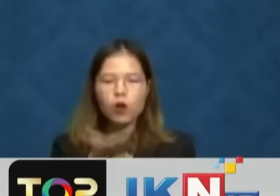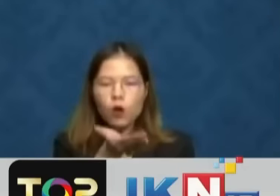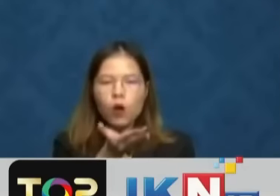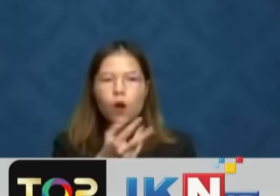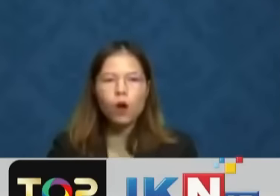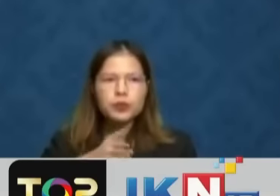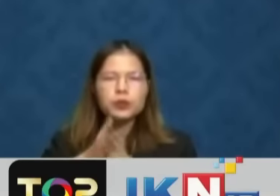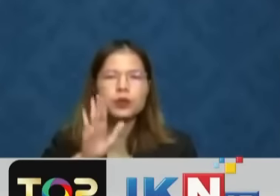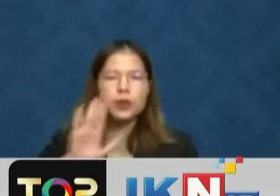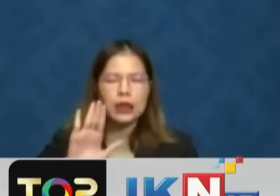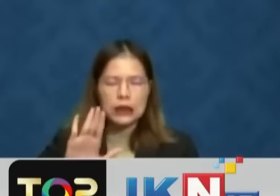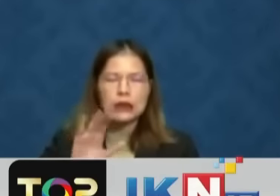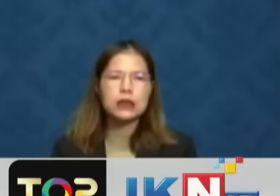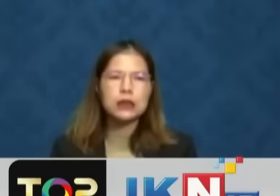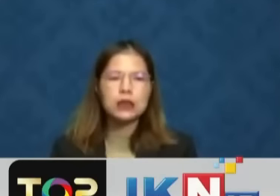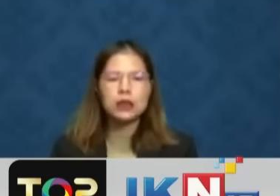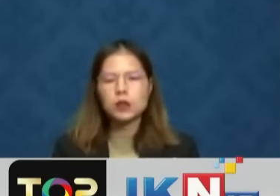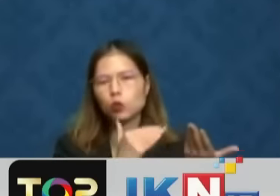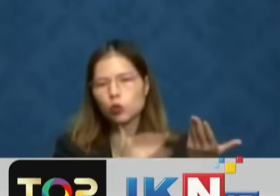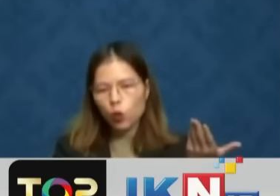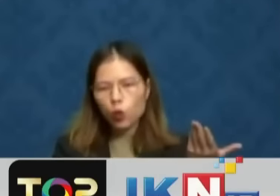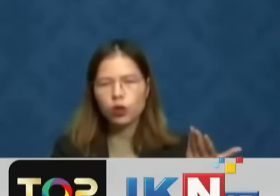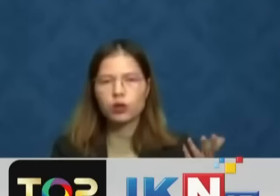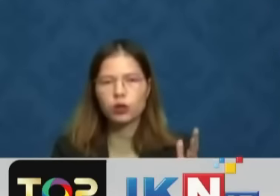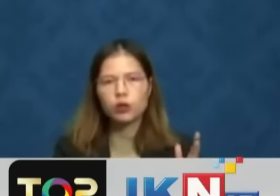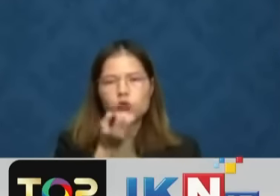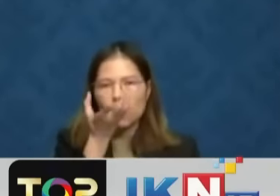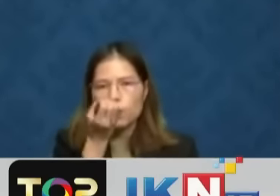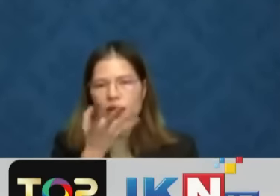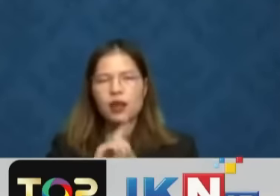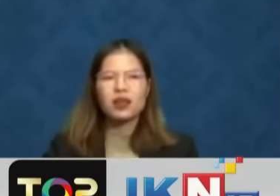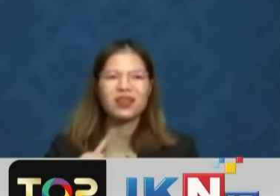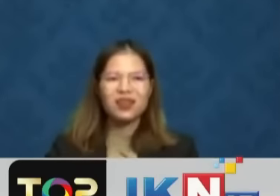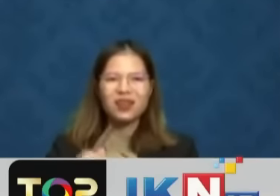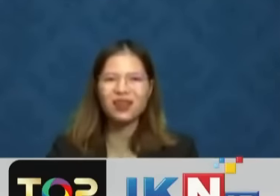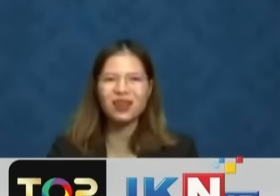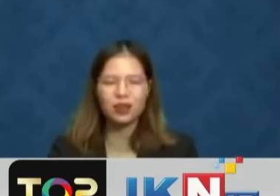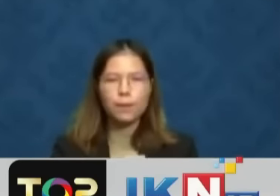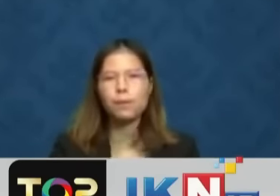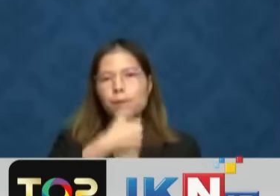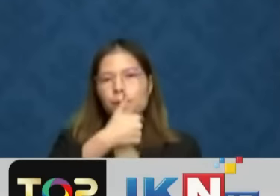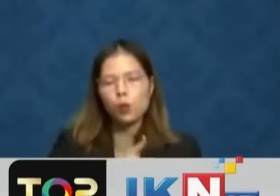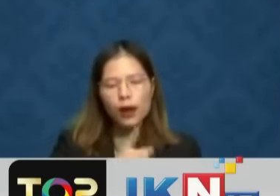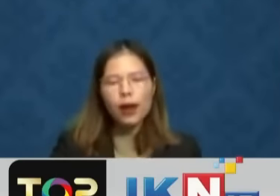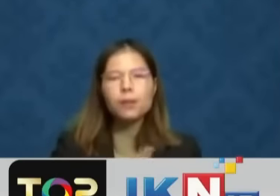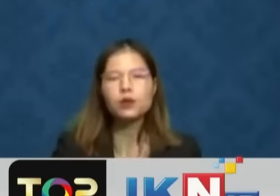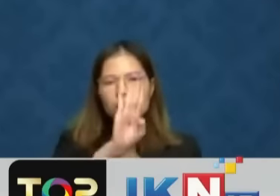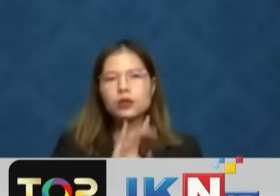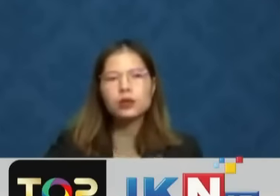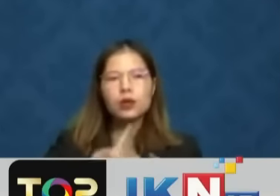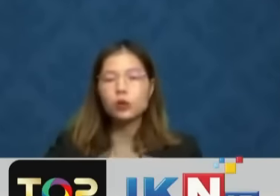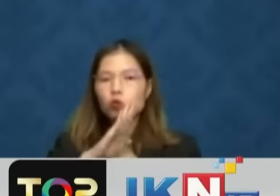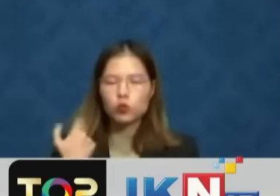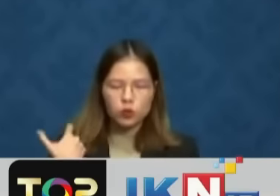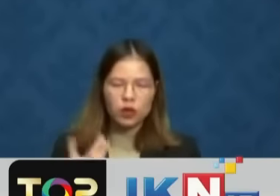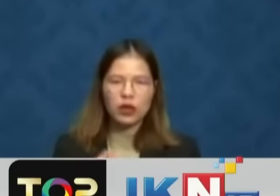ธปท.ในเรื่องของลดต้นทุนของค่าดอกเบี้ยของสถานประกอบการถ้าหากมีต้น